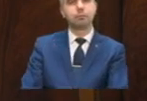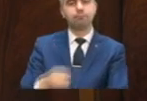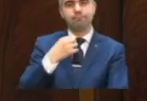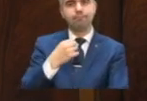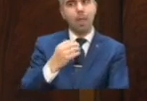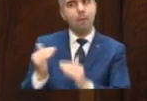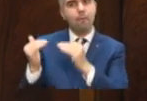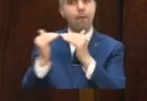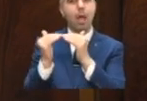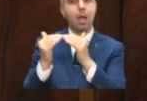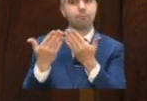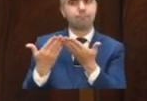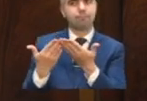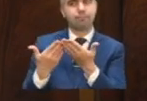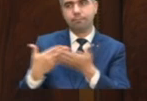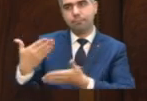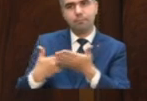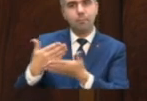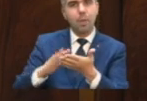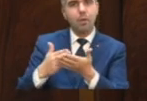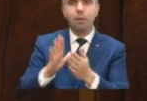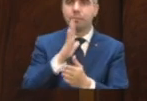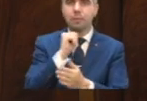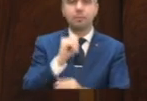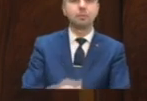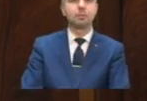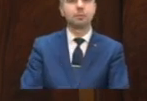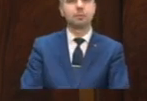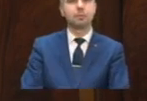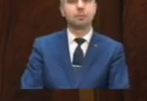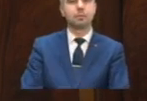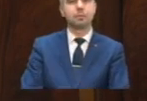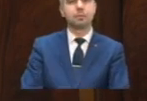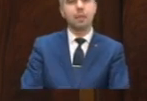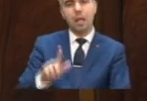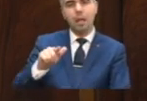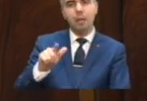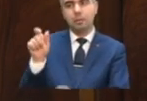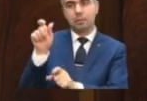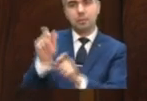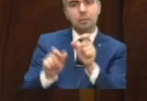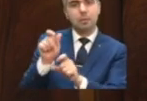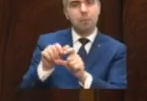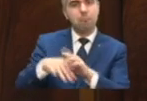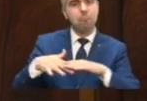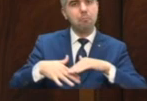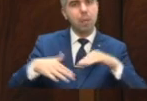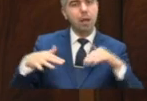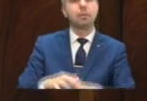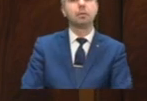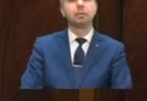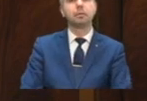فاهموش البعض من البرلمانيين اللي قبلوا